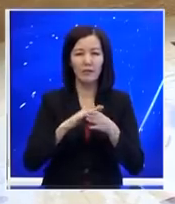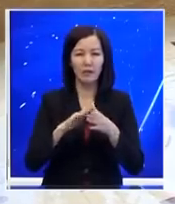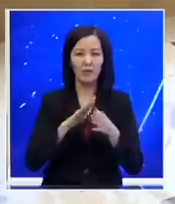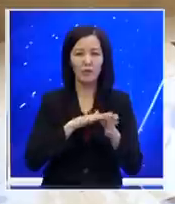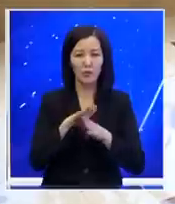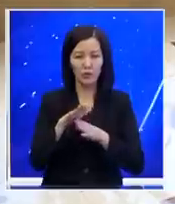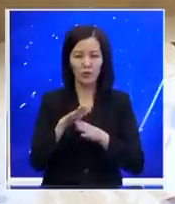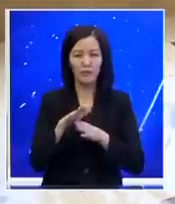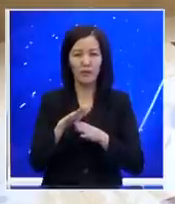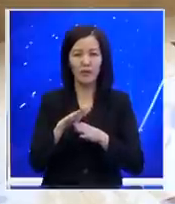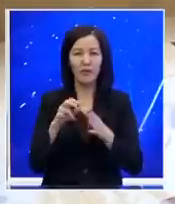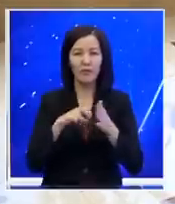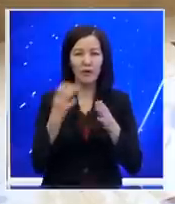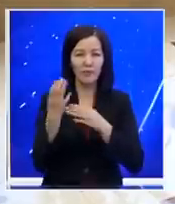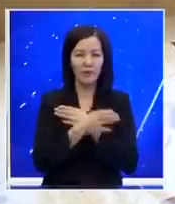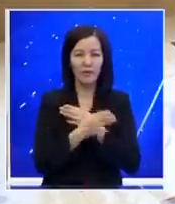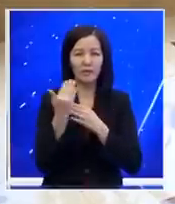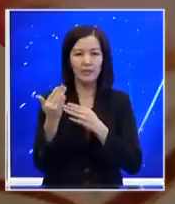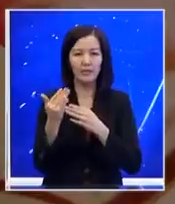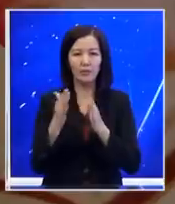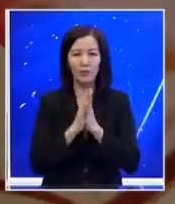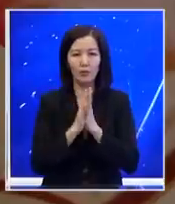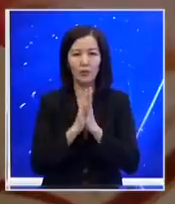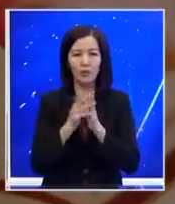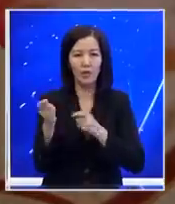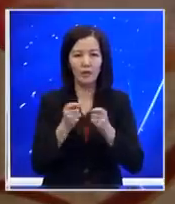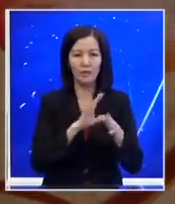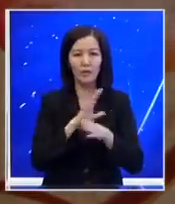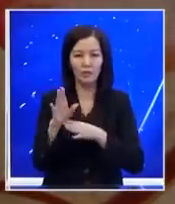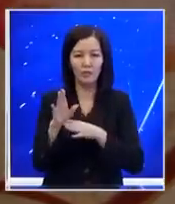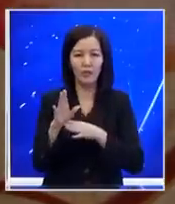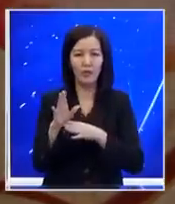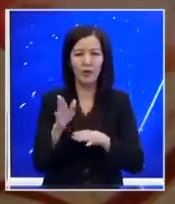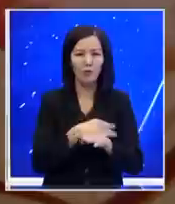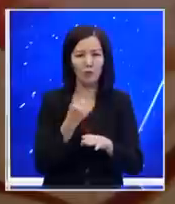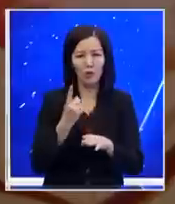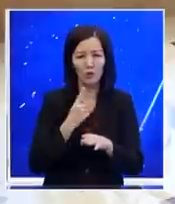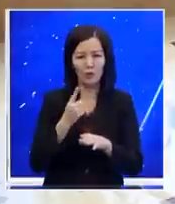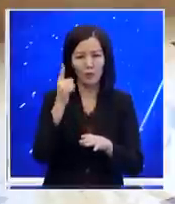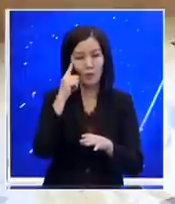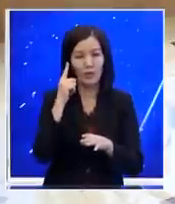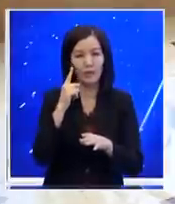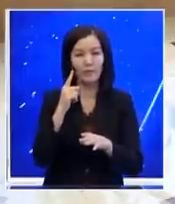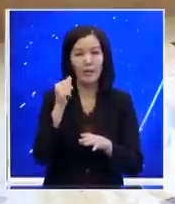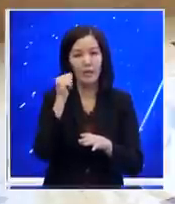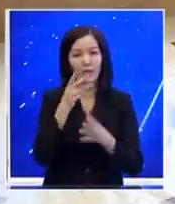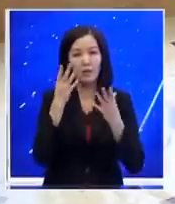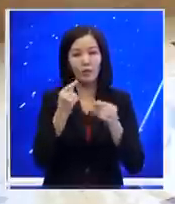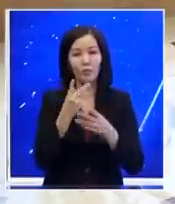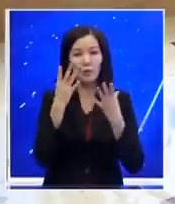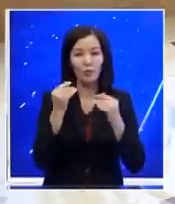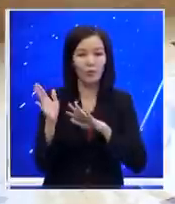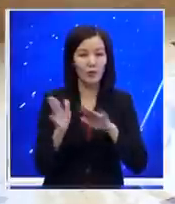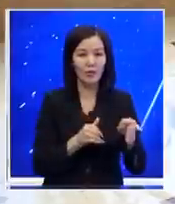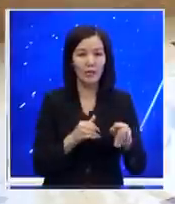маған мынандай хабарлама келді. Сіздің өтінішіңіз әкімдікке жіберіледі деп. Мен көп күтемін деп ойладым. Бірақ ертесіне маған хабарлама тағы